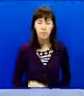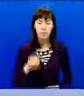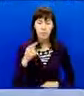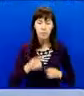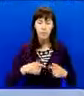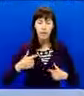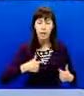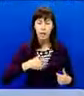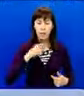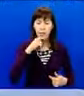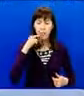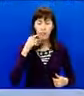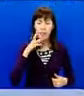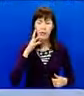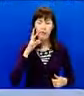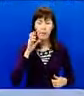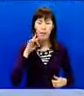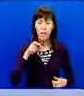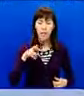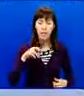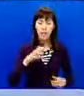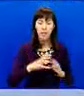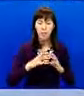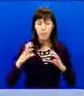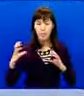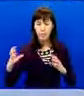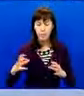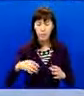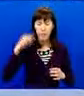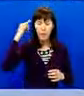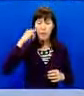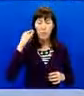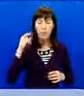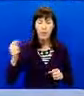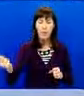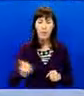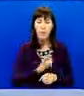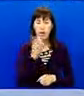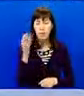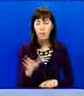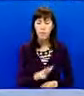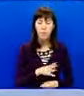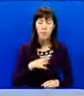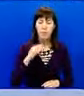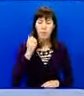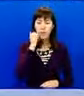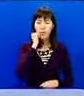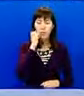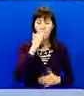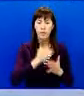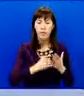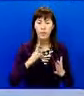Очередная трагедия. В России во Владимирской области пассажирский автобус из Казахстана столкнулся с поездом